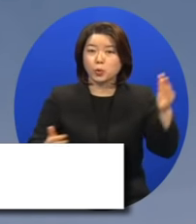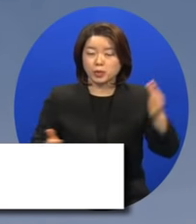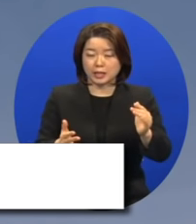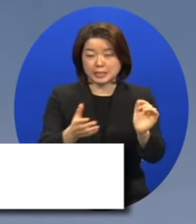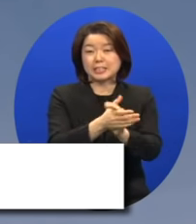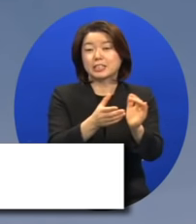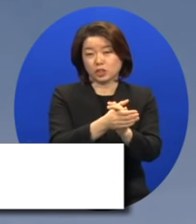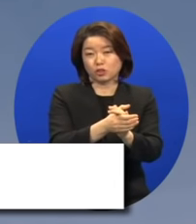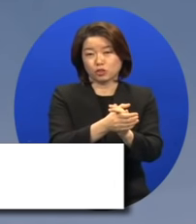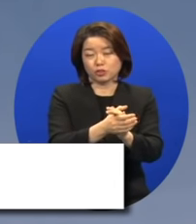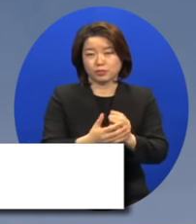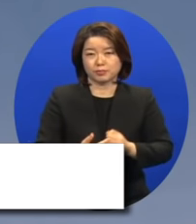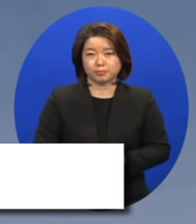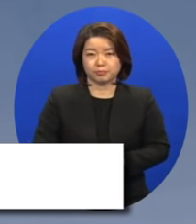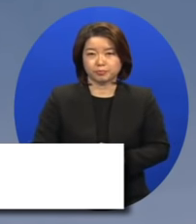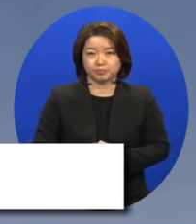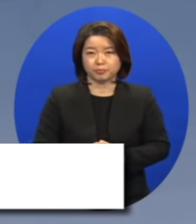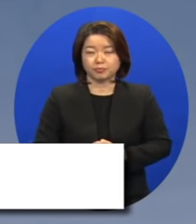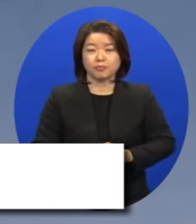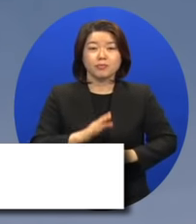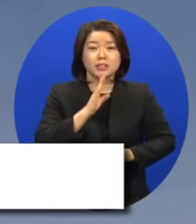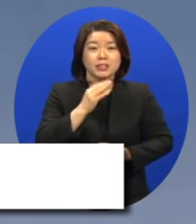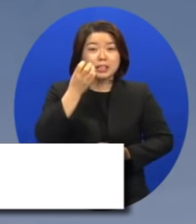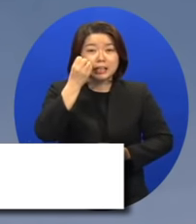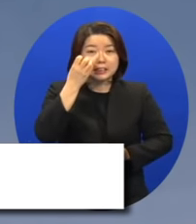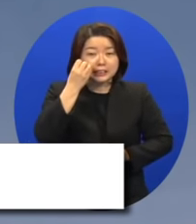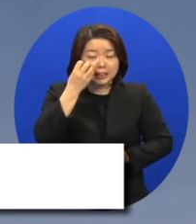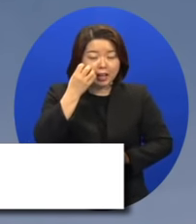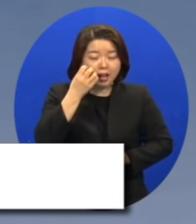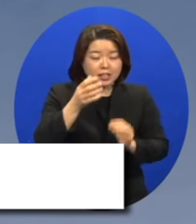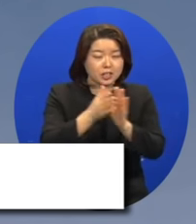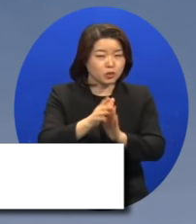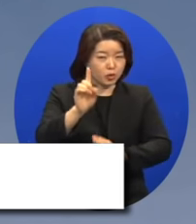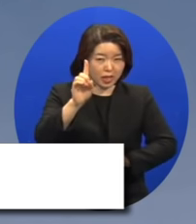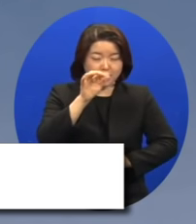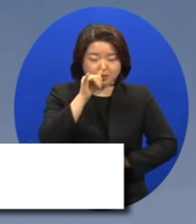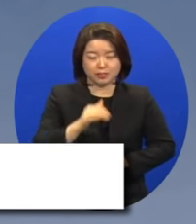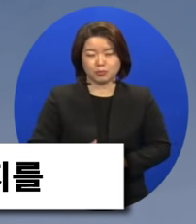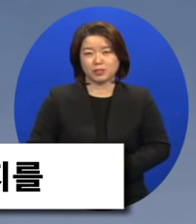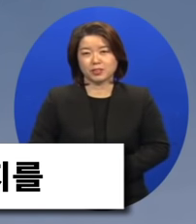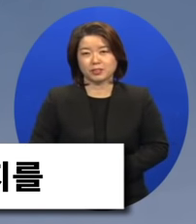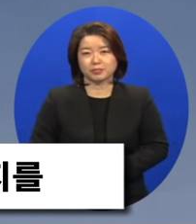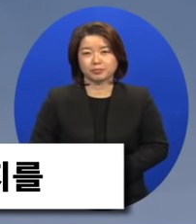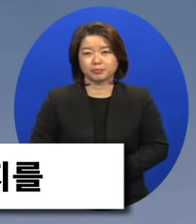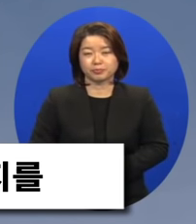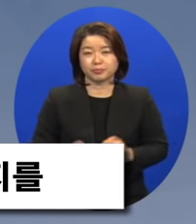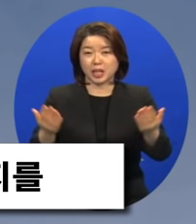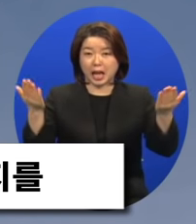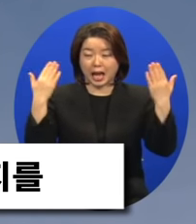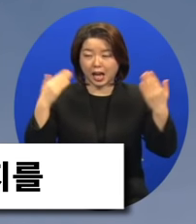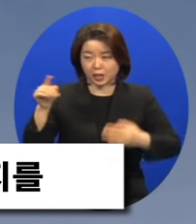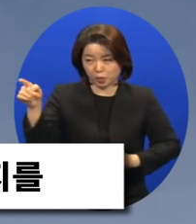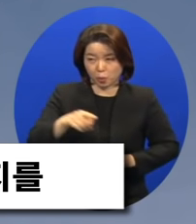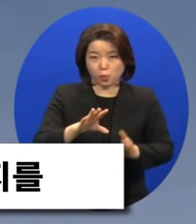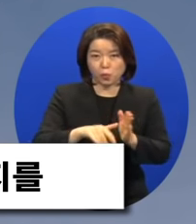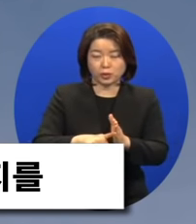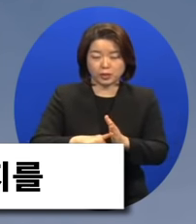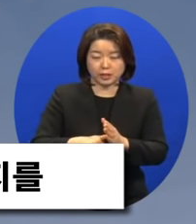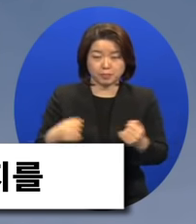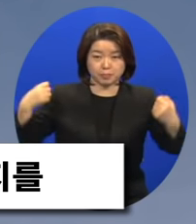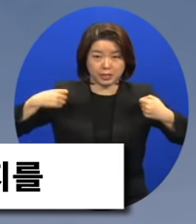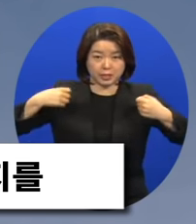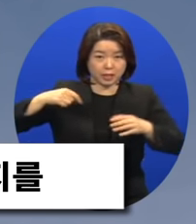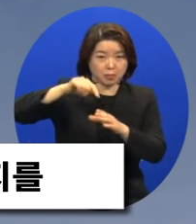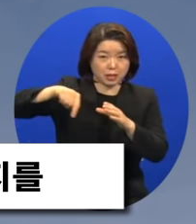이었다.내게는 좀특이한친구가한명있었다.그는미군